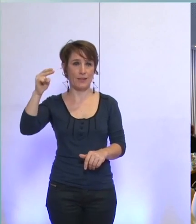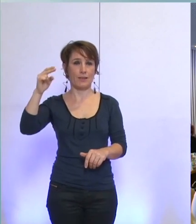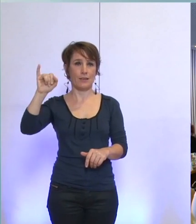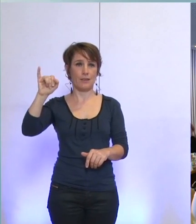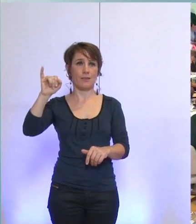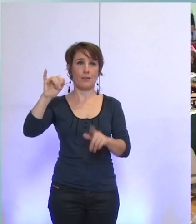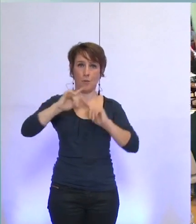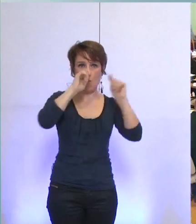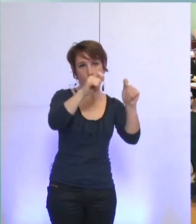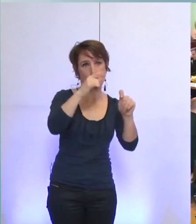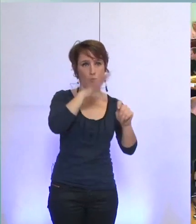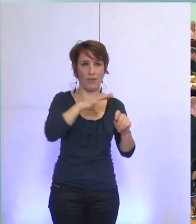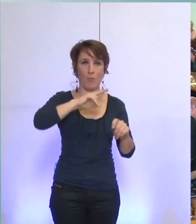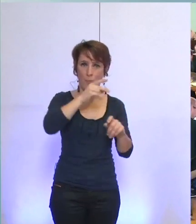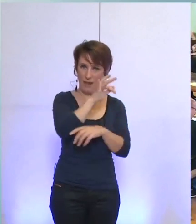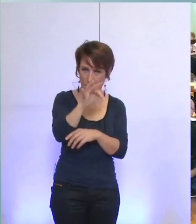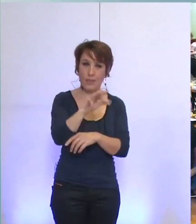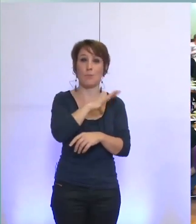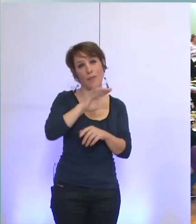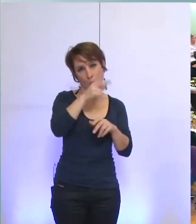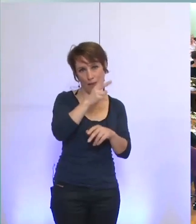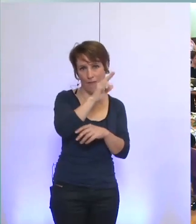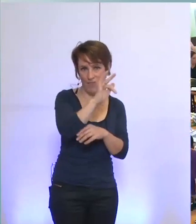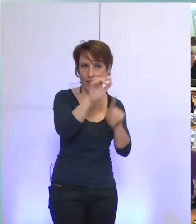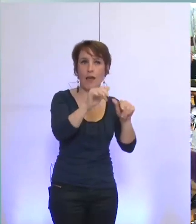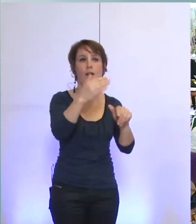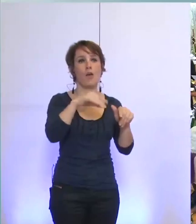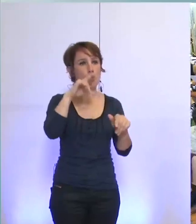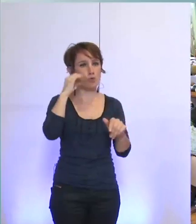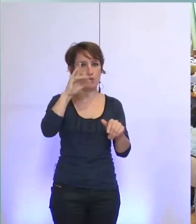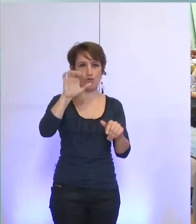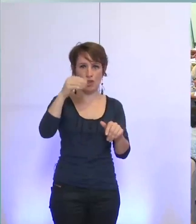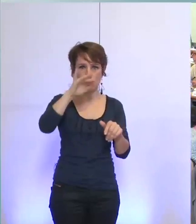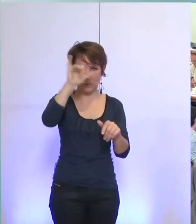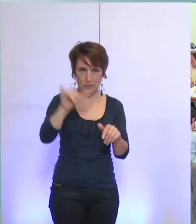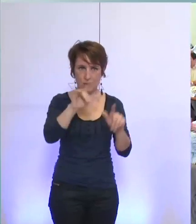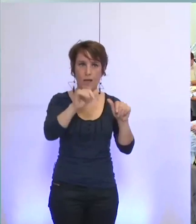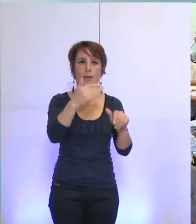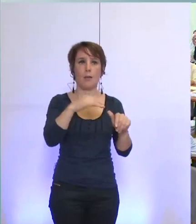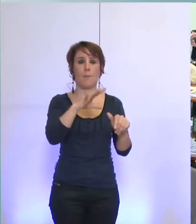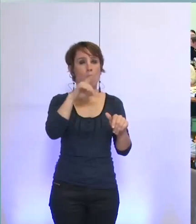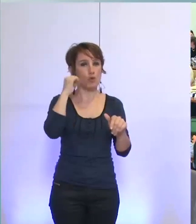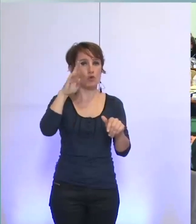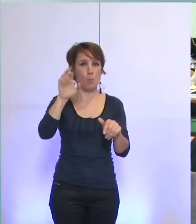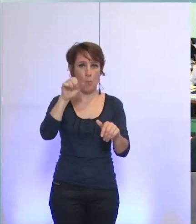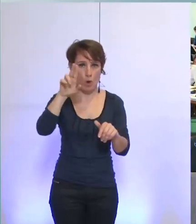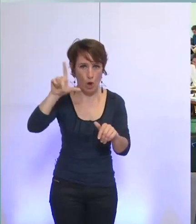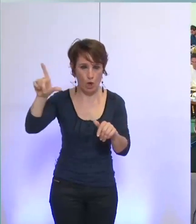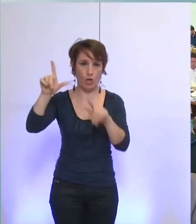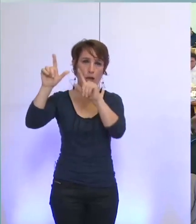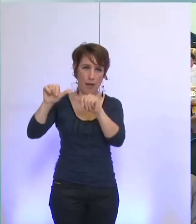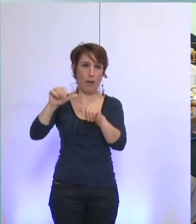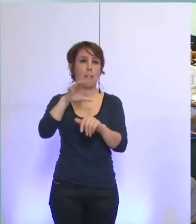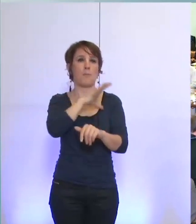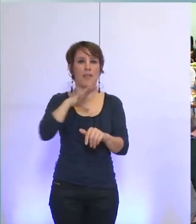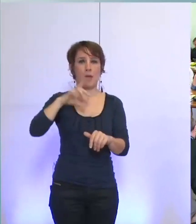soirée, Madame Pelafinet-Sylvie, Alain Breuil et Madame Dornano donne pouvoir